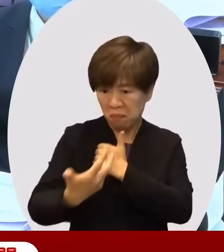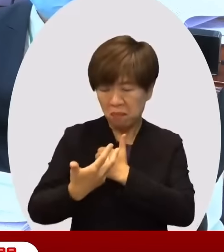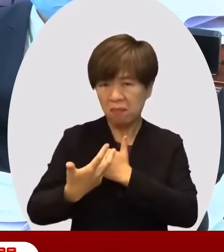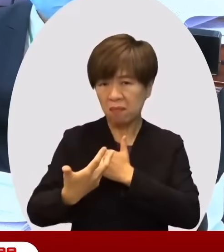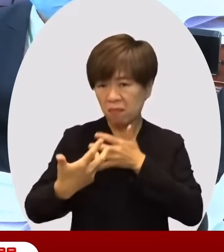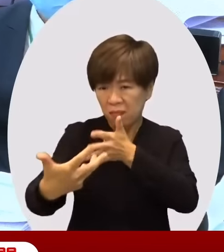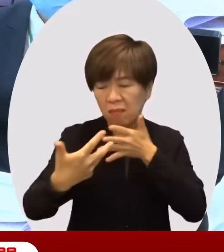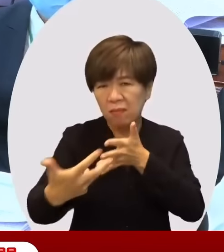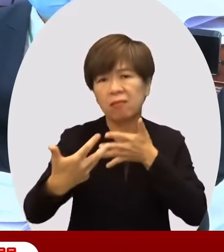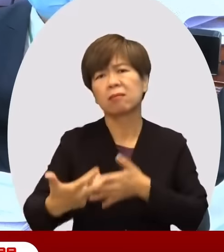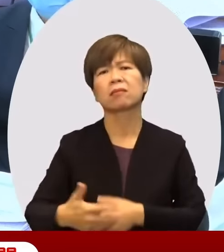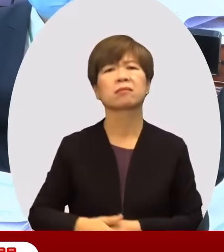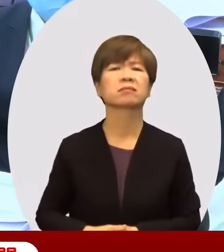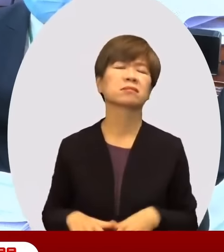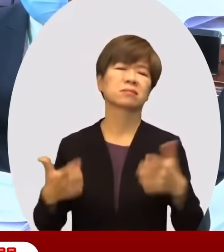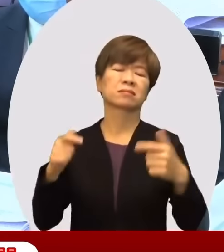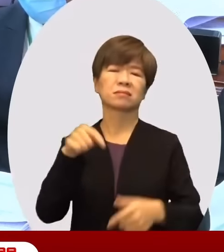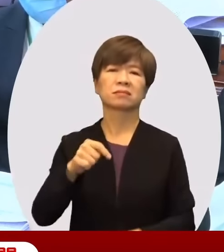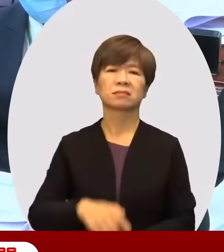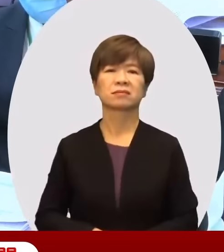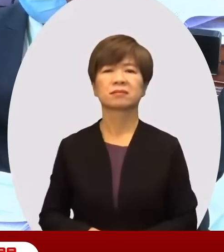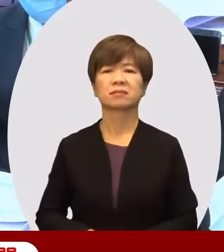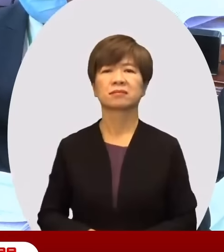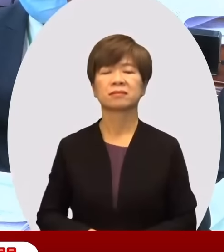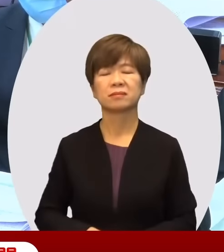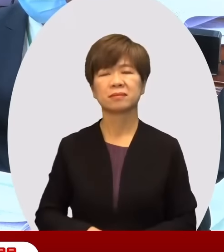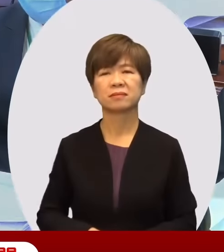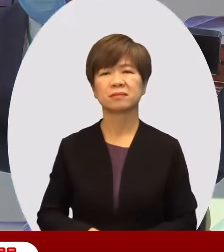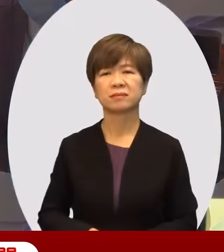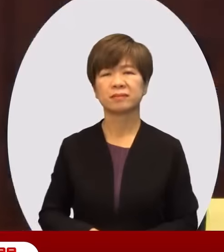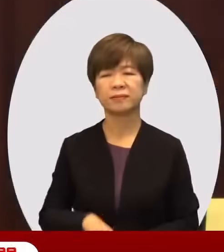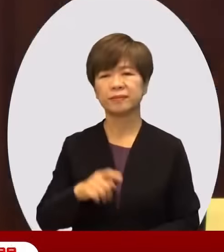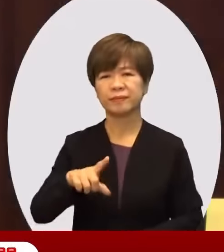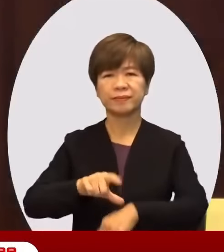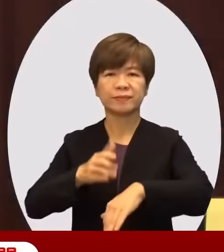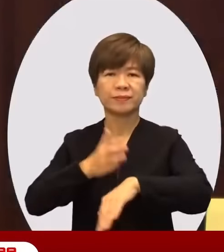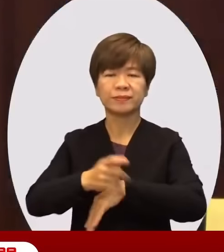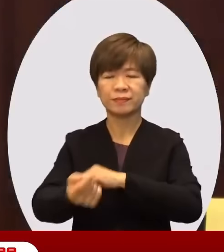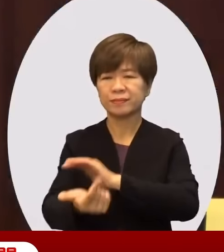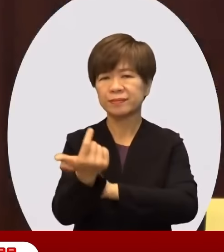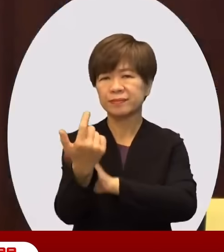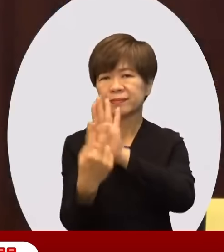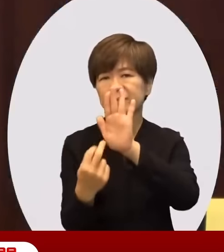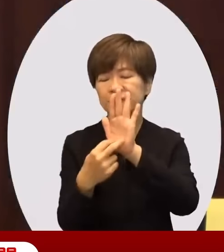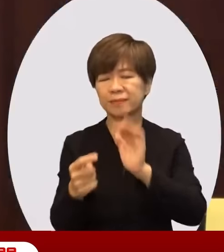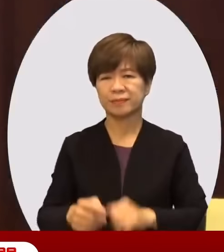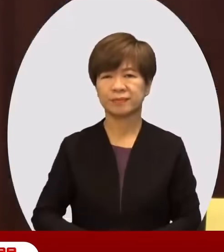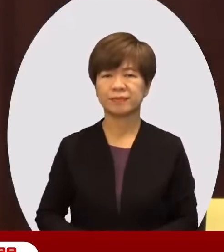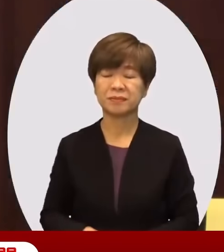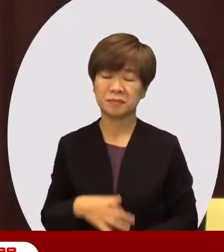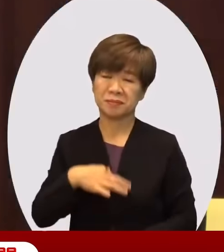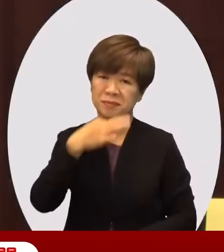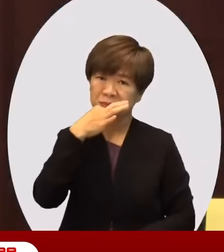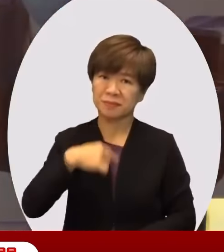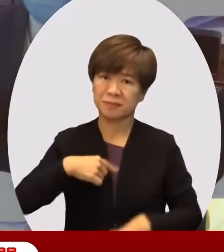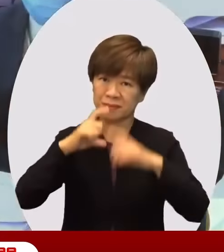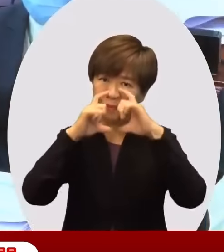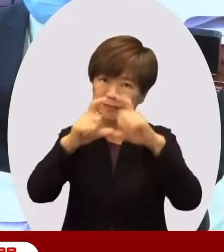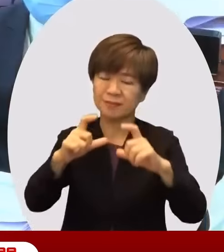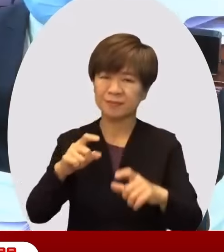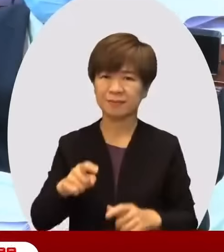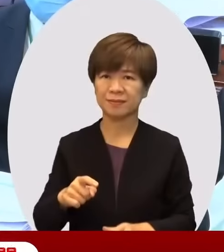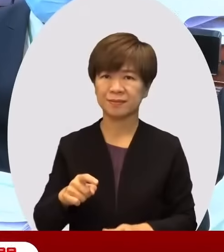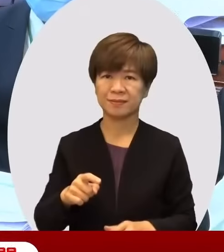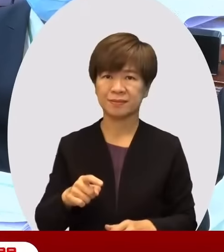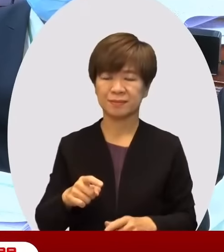时，因为 那个王委员 不好意思 经过了那个 是 请快点结束。 没有，因为我怕我回答那个不